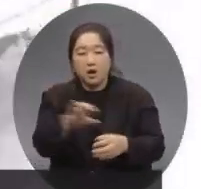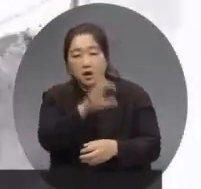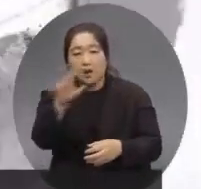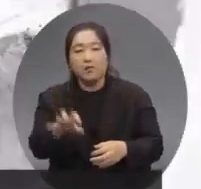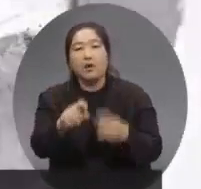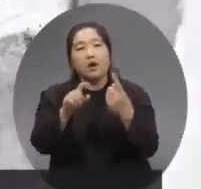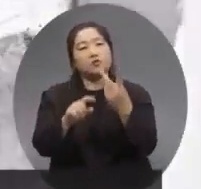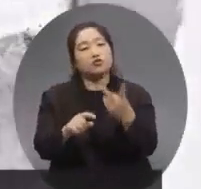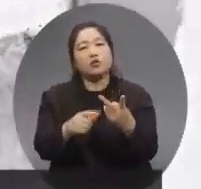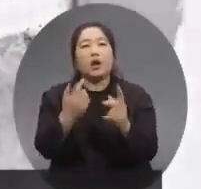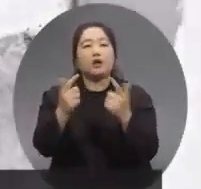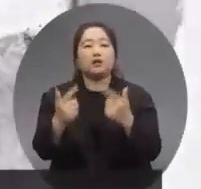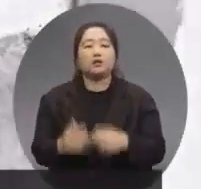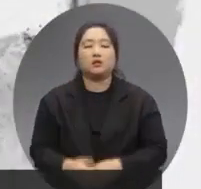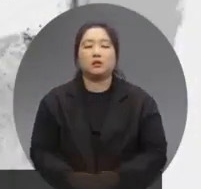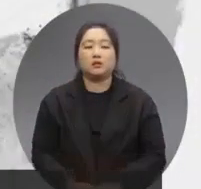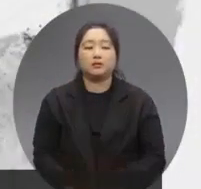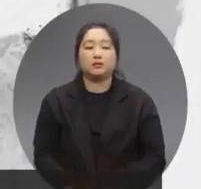한둘이 아닙니다.